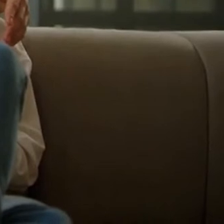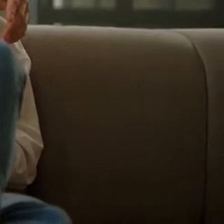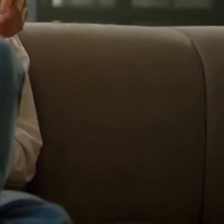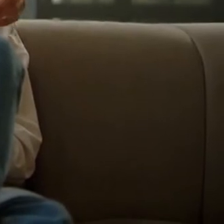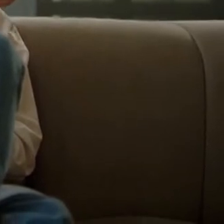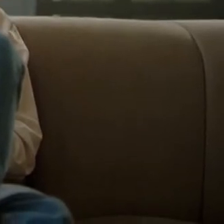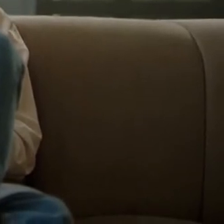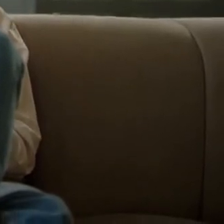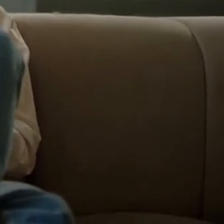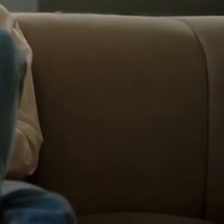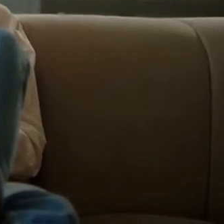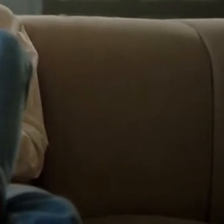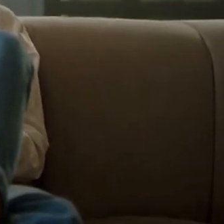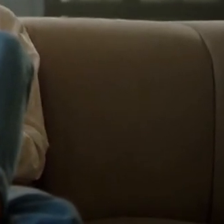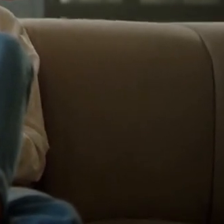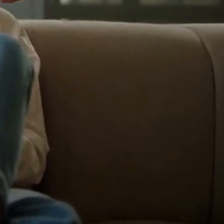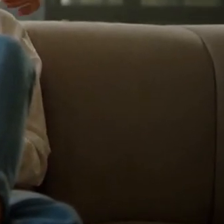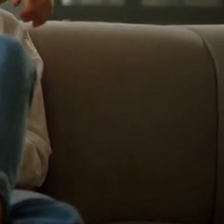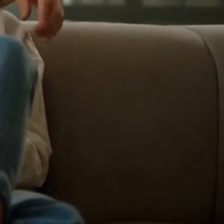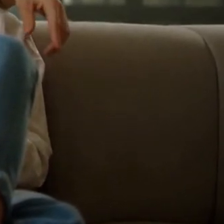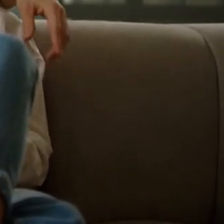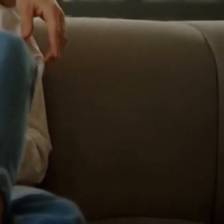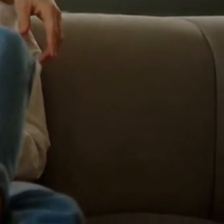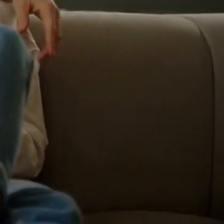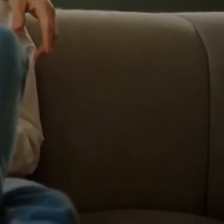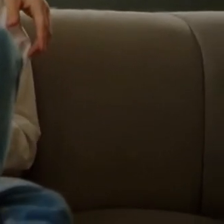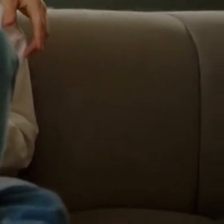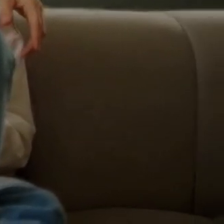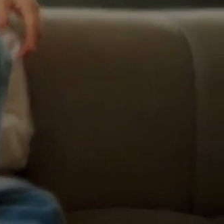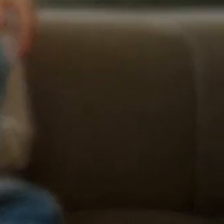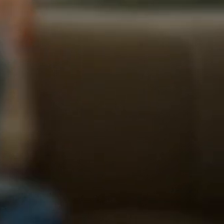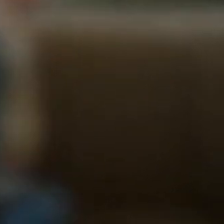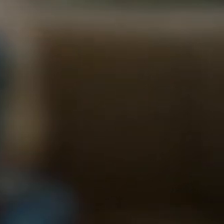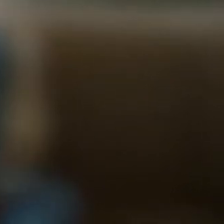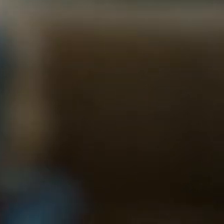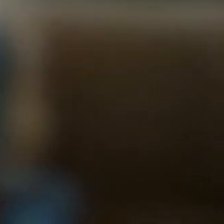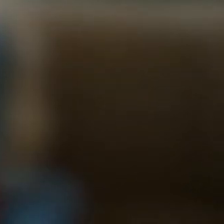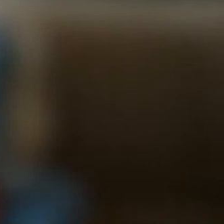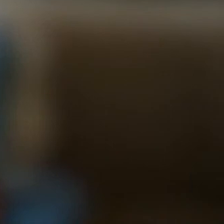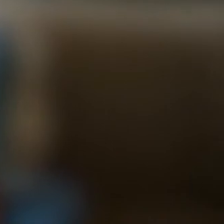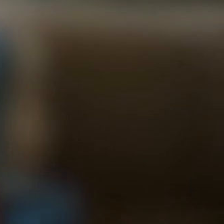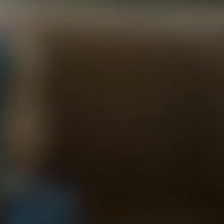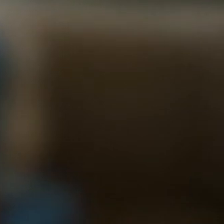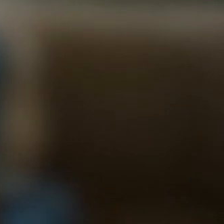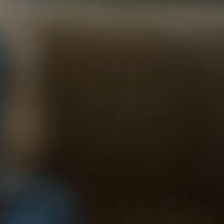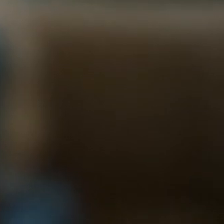Na program zaprasza sponsor. Producent herbat marki Lipton.